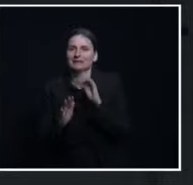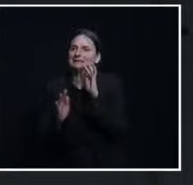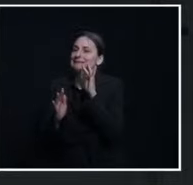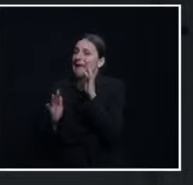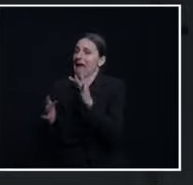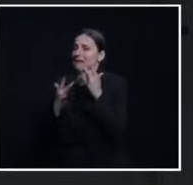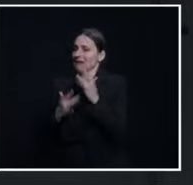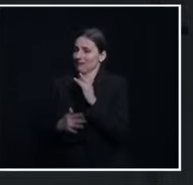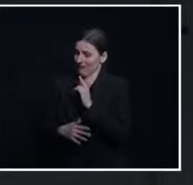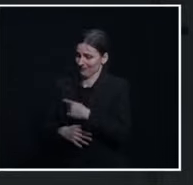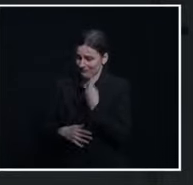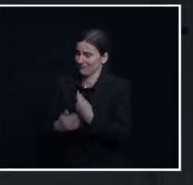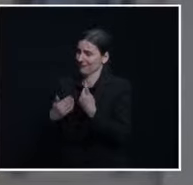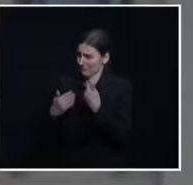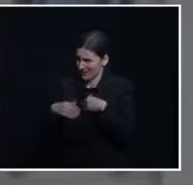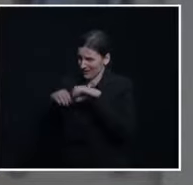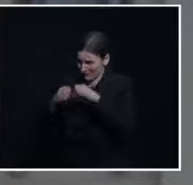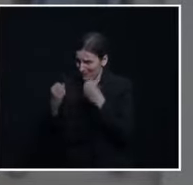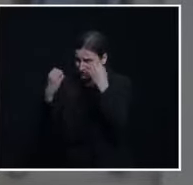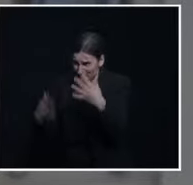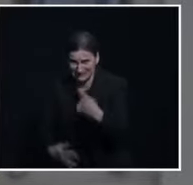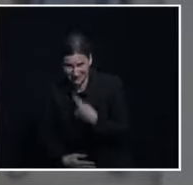hat.